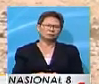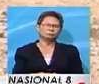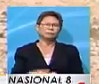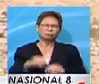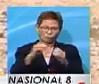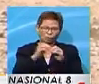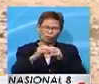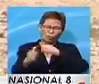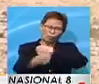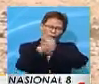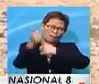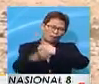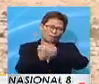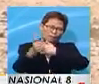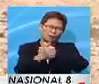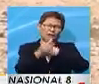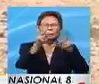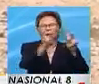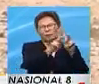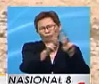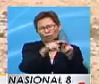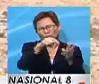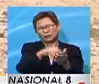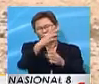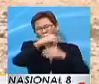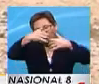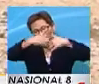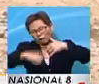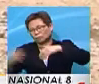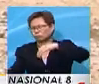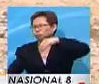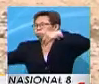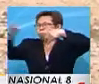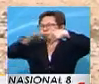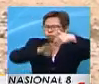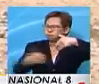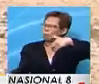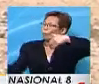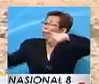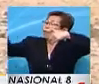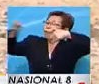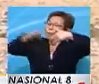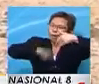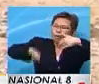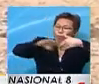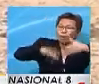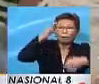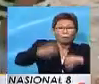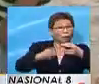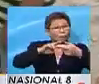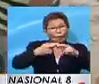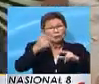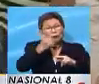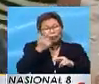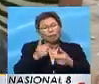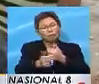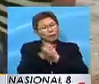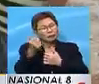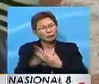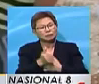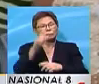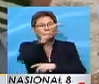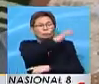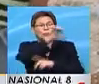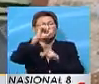membahayakan lagi keadaan penduduk Kampung ni ataupun hakisan yang paling teruk lepas tidak datang baiklis segera pengerusi